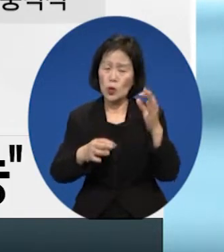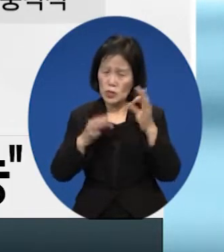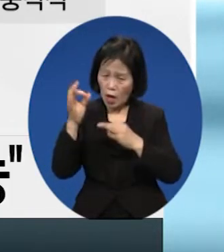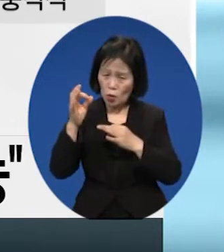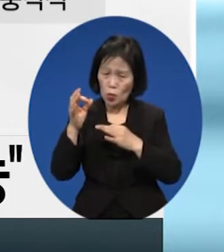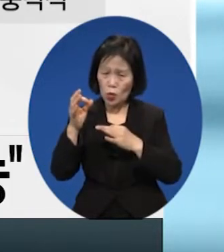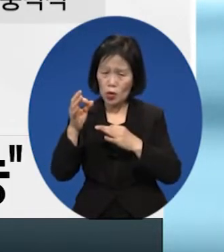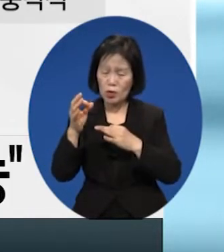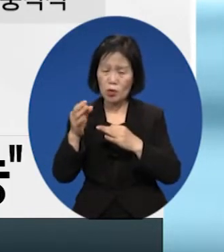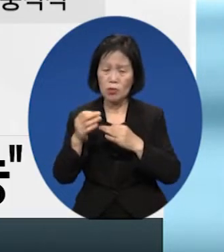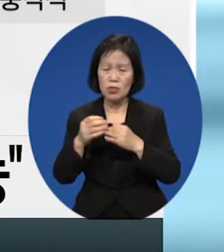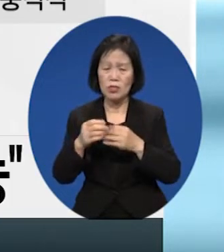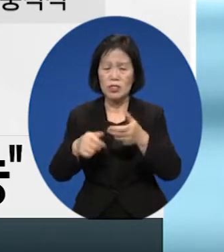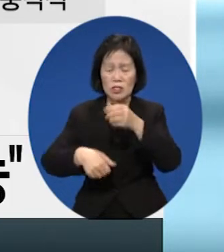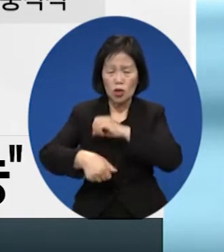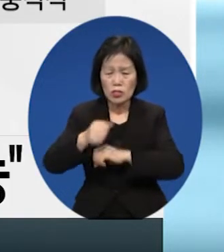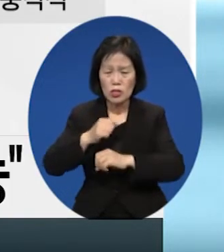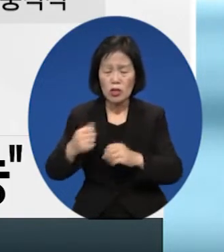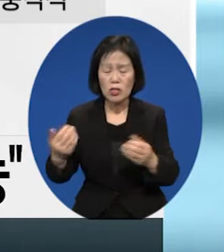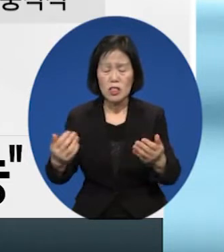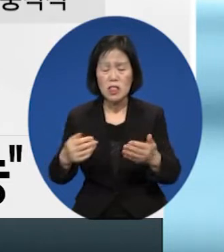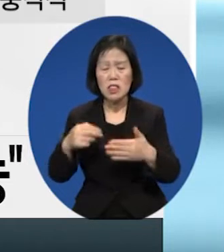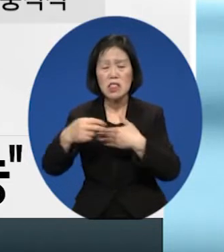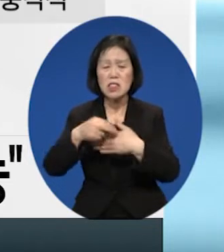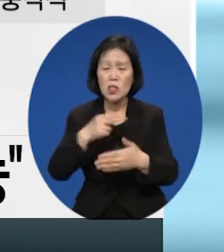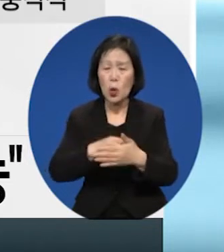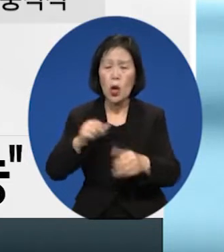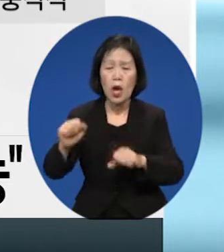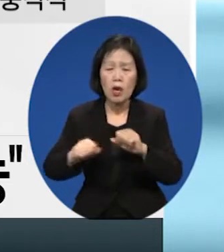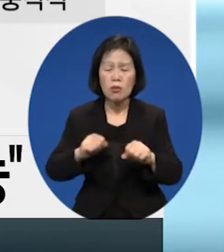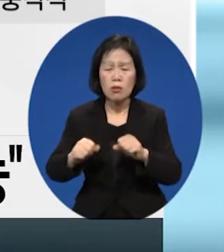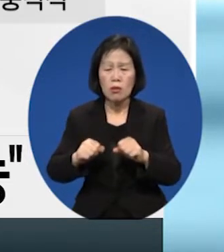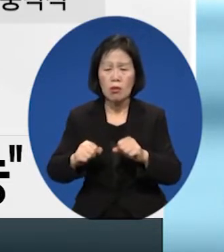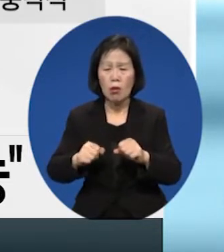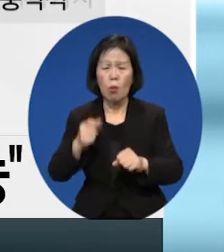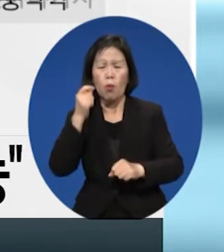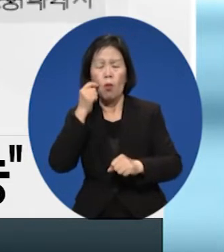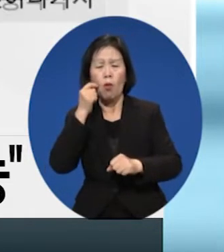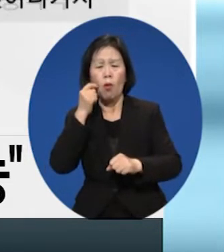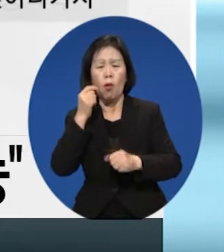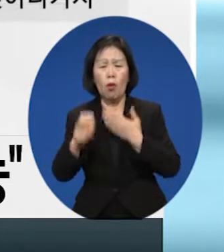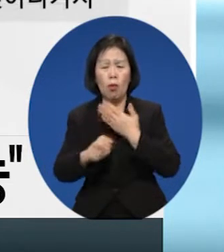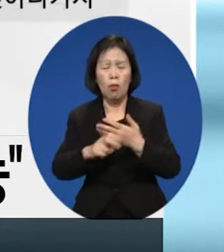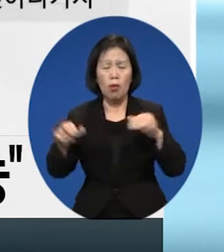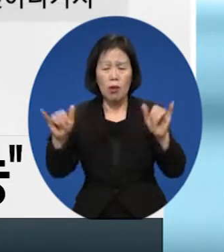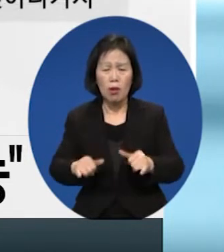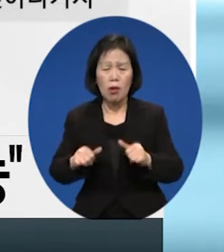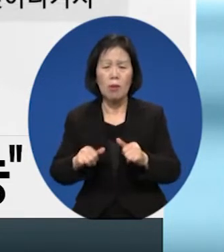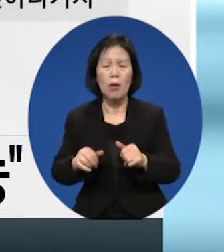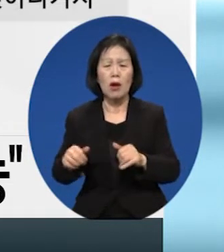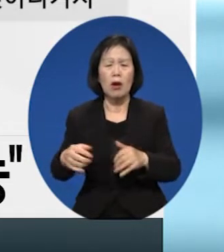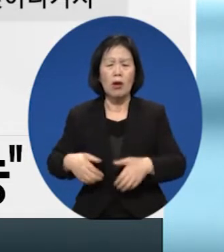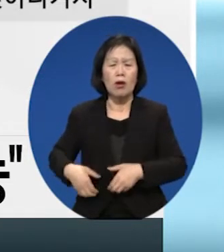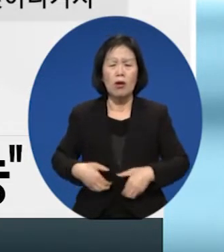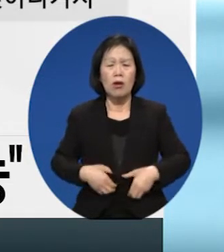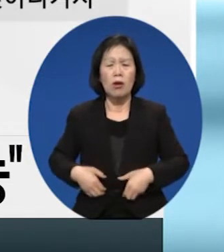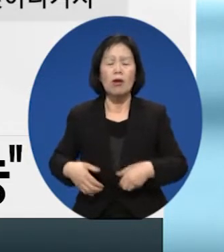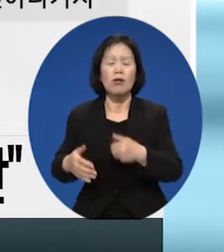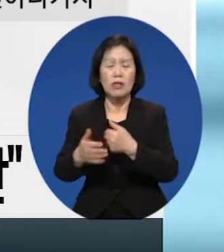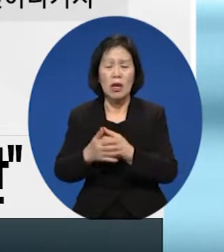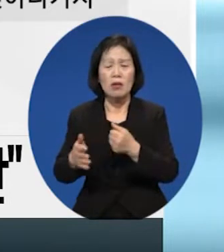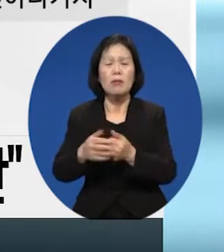경우에는 적극적인 의료행위 그런 부분을 주저할 수 있다. 그렇기 때문에 그런 부분은 좀 빼자 해서 이번 개정안에도